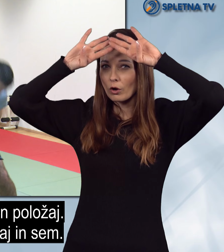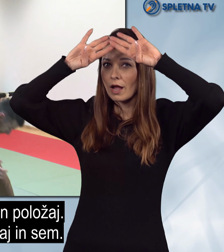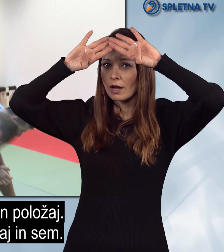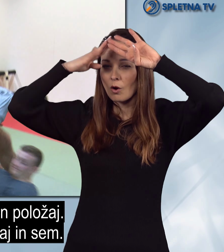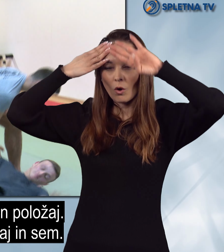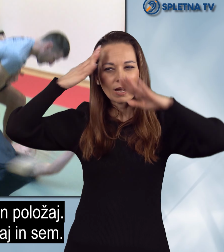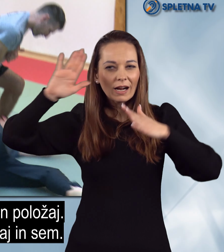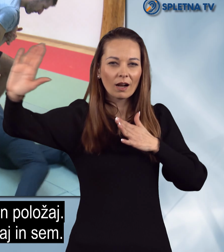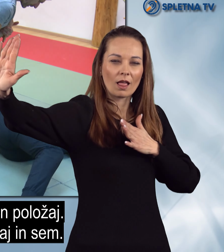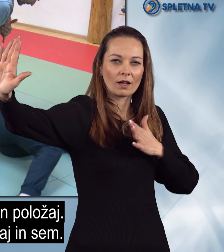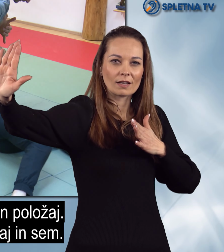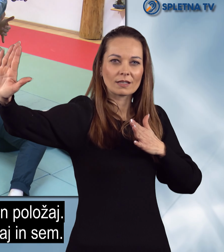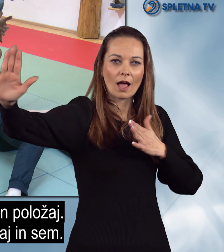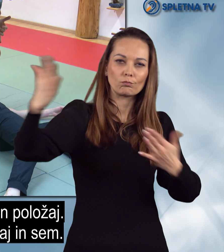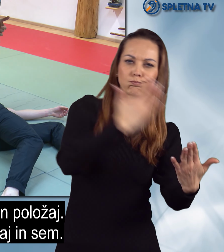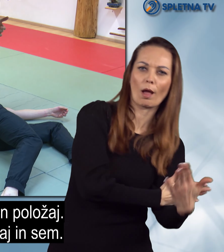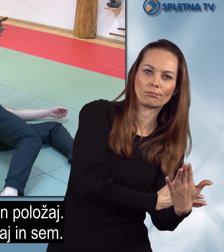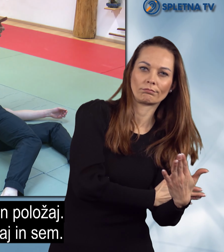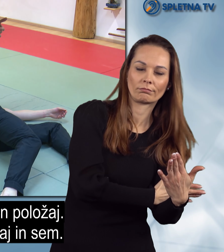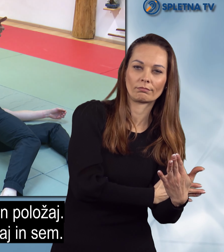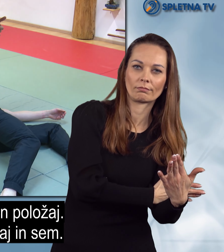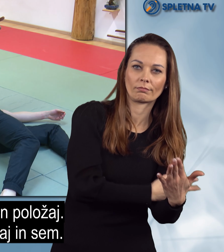nazaj, grem sem.